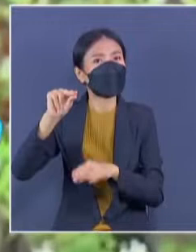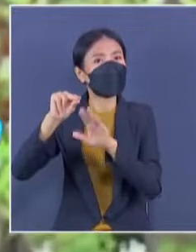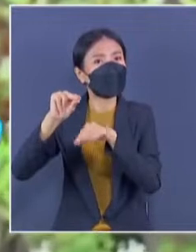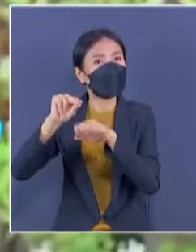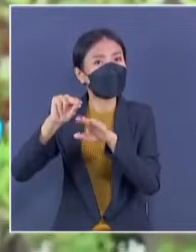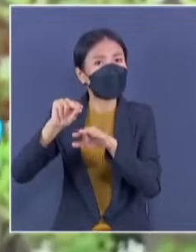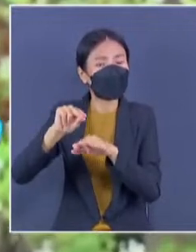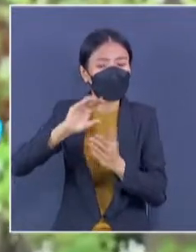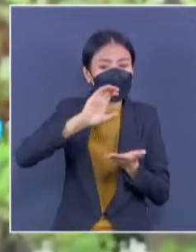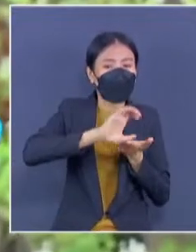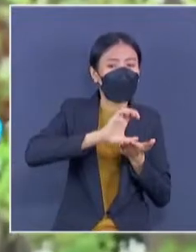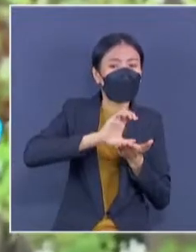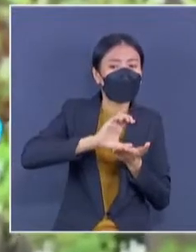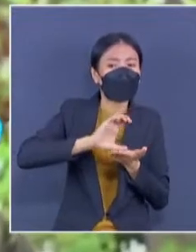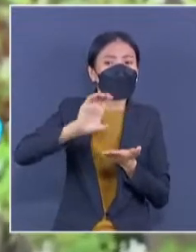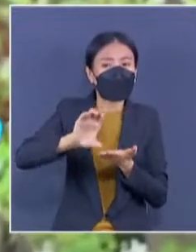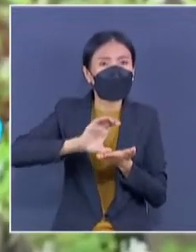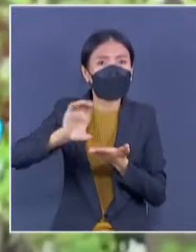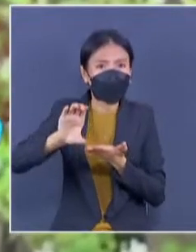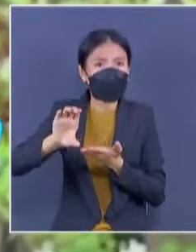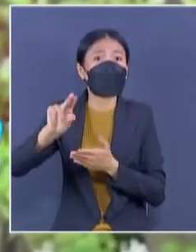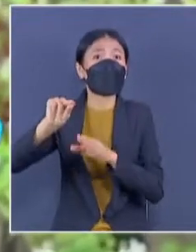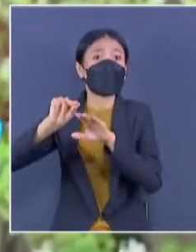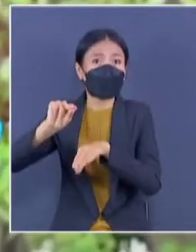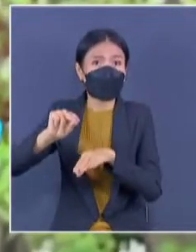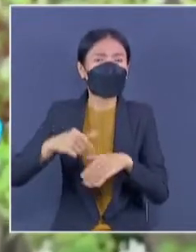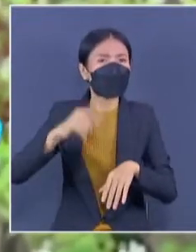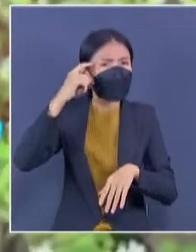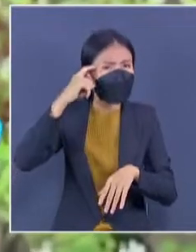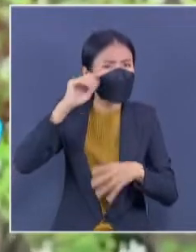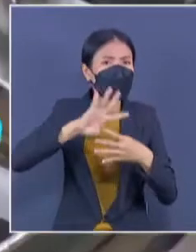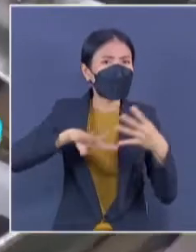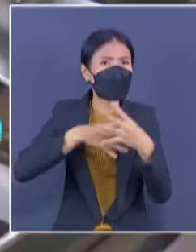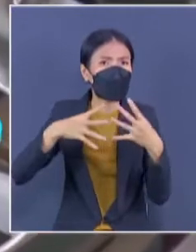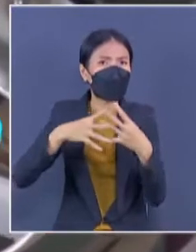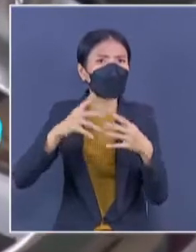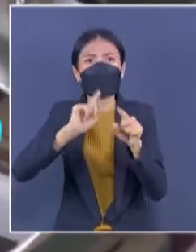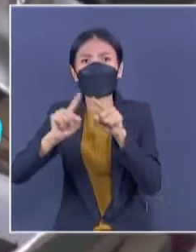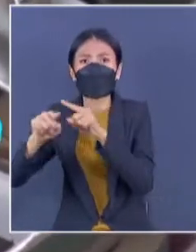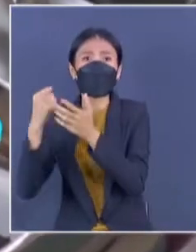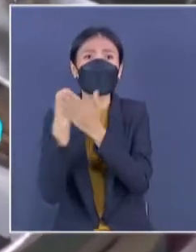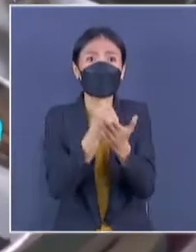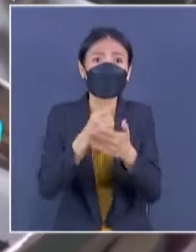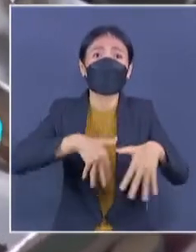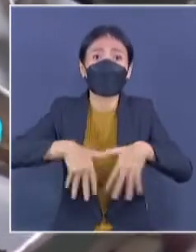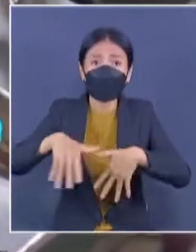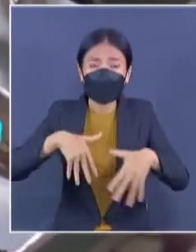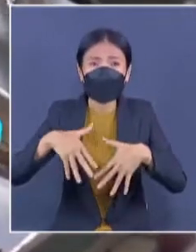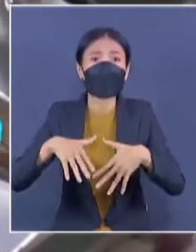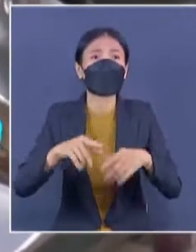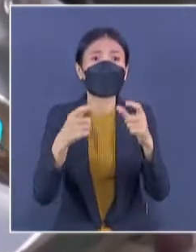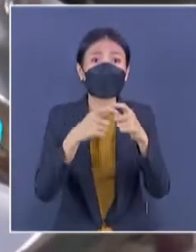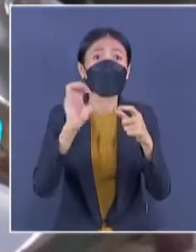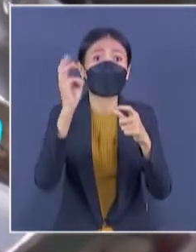อยู่แล้วก็เตรียมมาตรการอื่นๆเพิ่มด้วยโดยเฉพาะกลุ่มเปราะบางแล้วก็ผู้ที่มีรายได้น้อยที่ถือบัตรสวัสดิการแห่ง